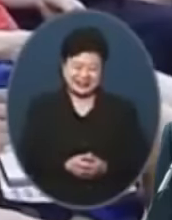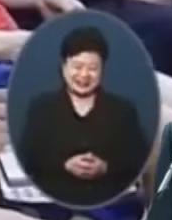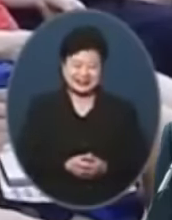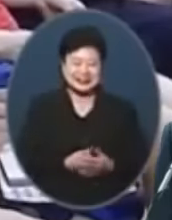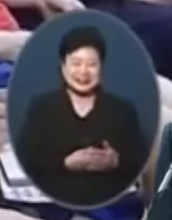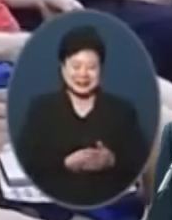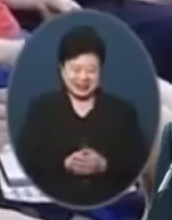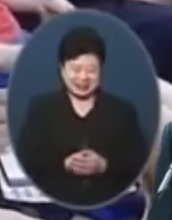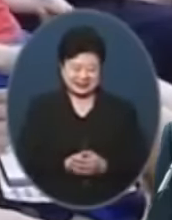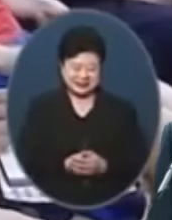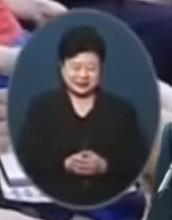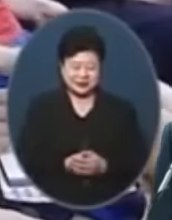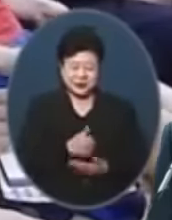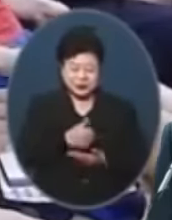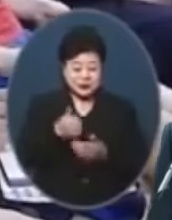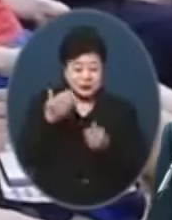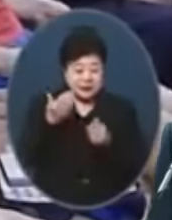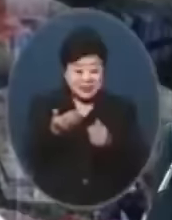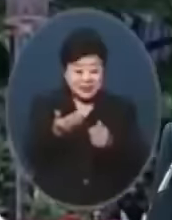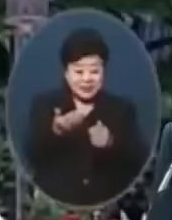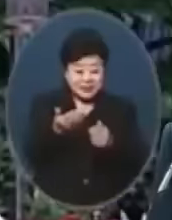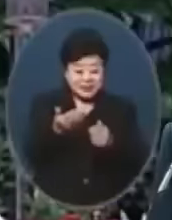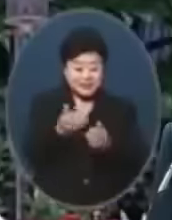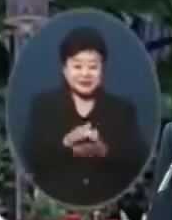그러므로 주님께서는